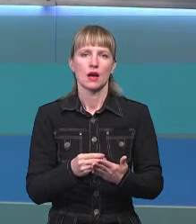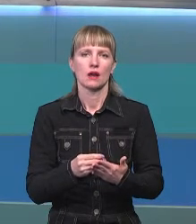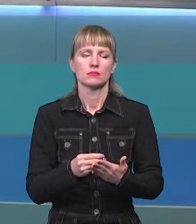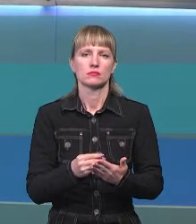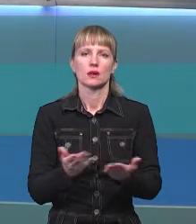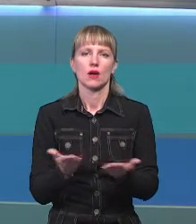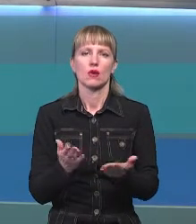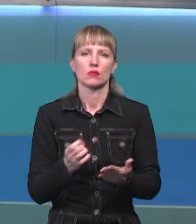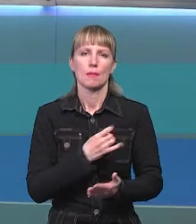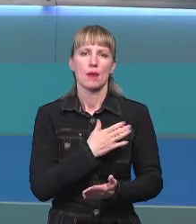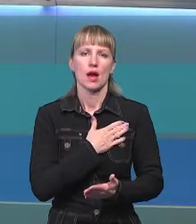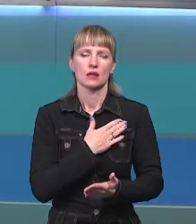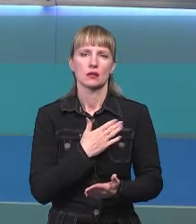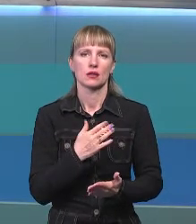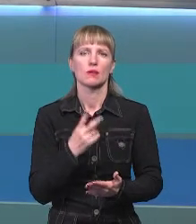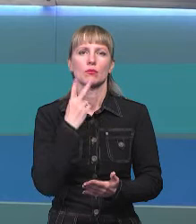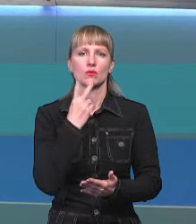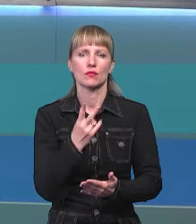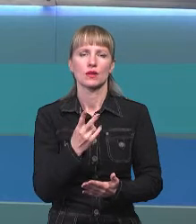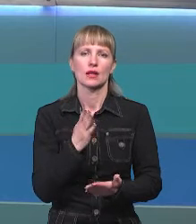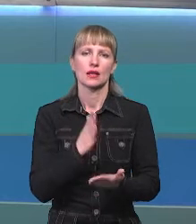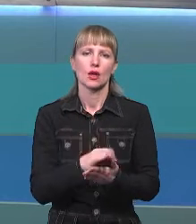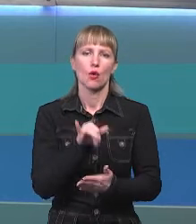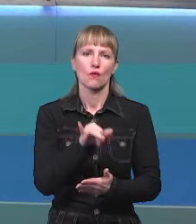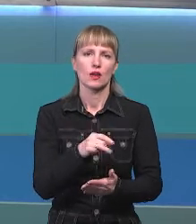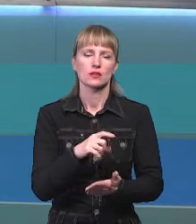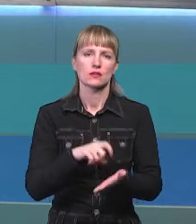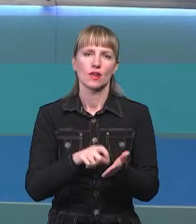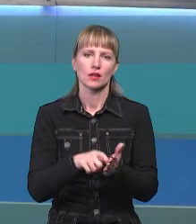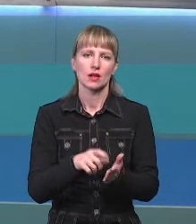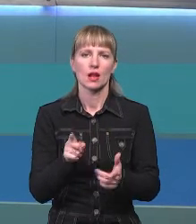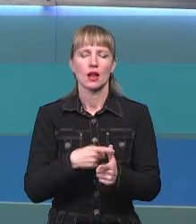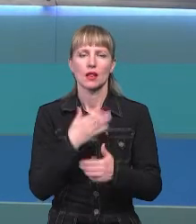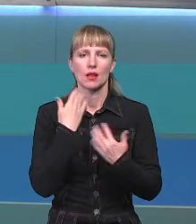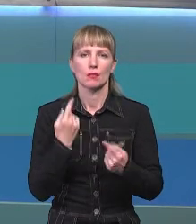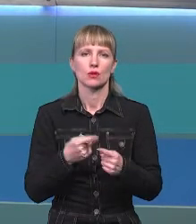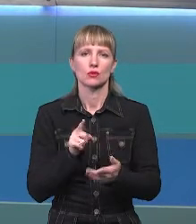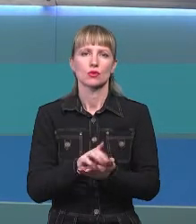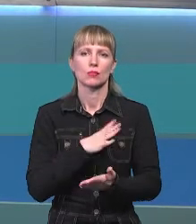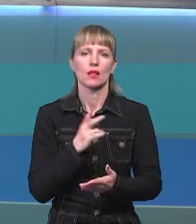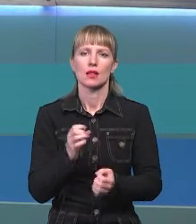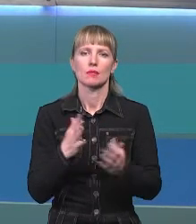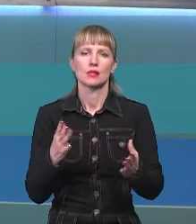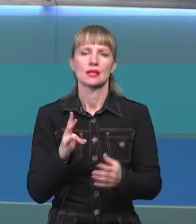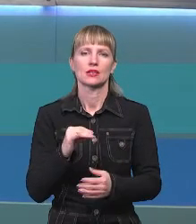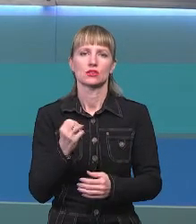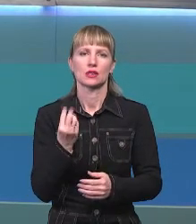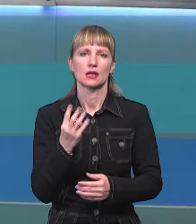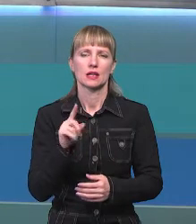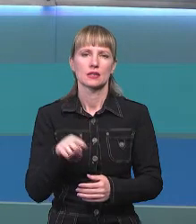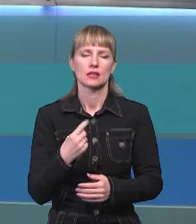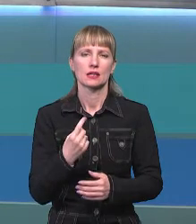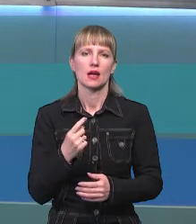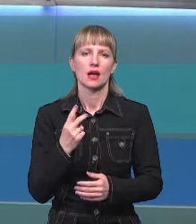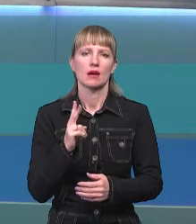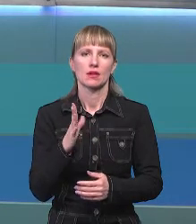якому буде видно, чи є у вас майно, чи немає. І цього майна має бути не більше, ніж 13,65 квадратних